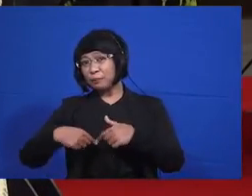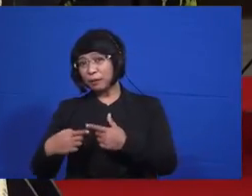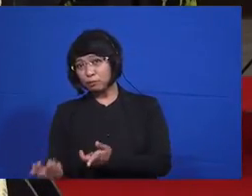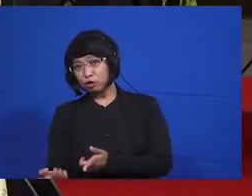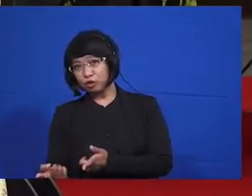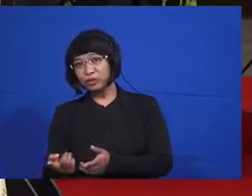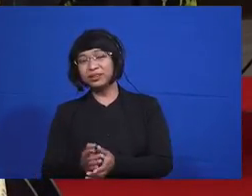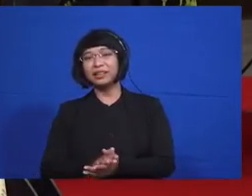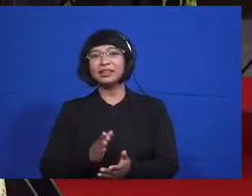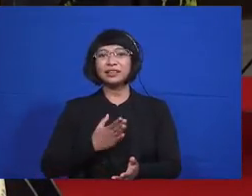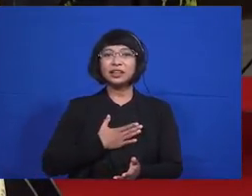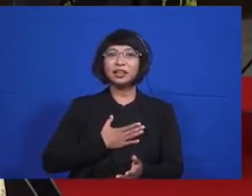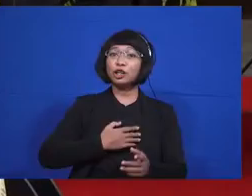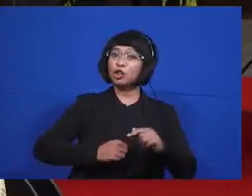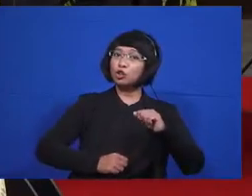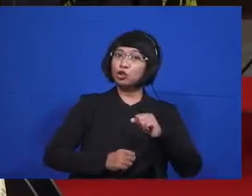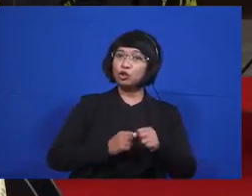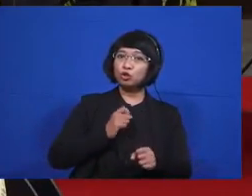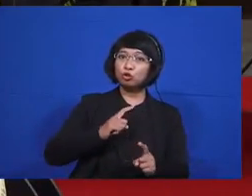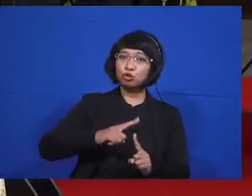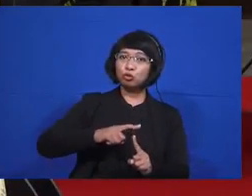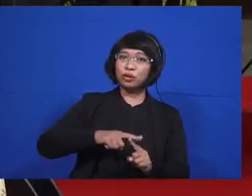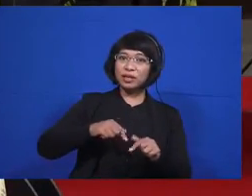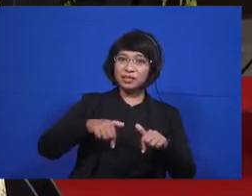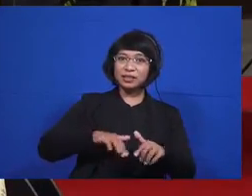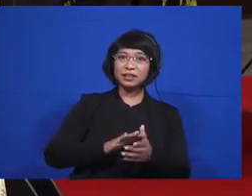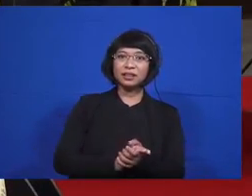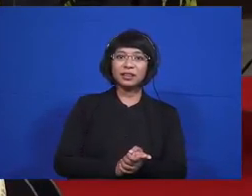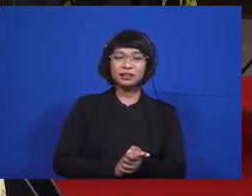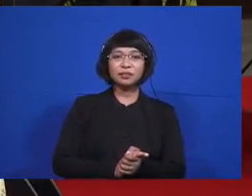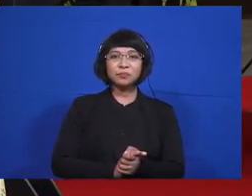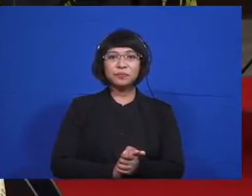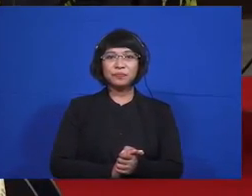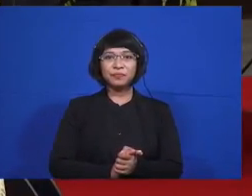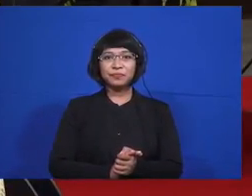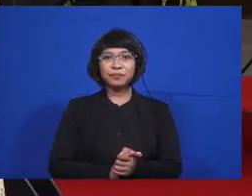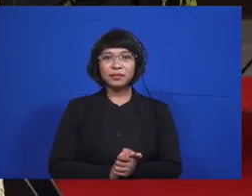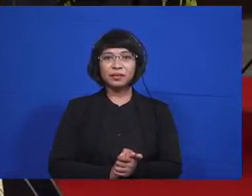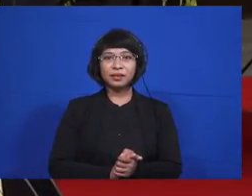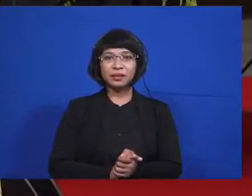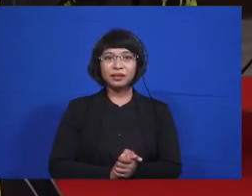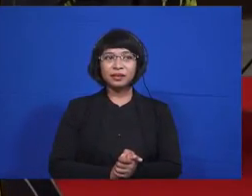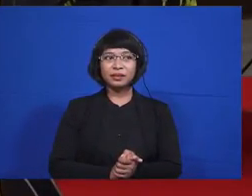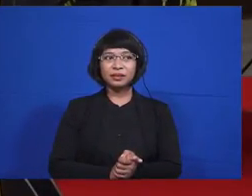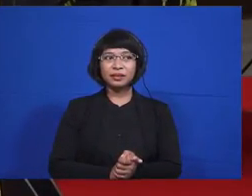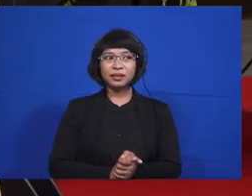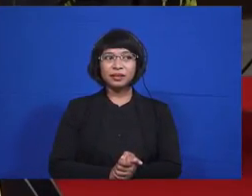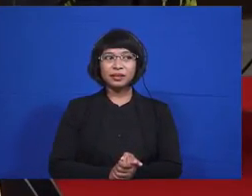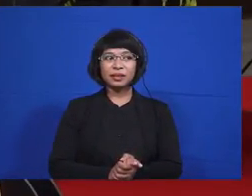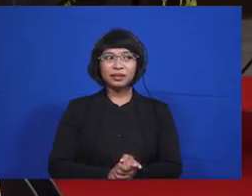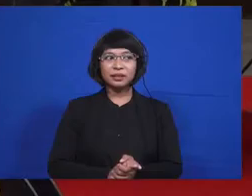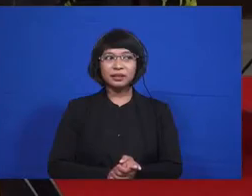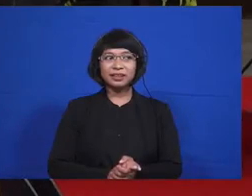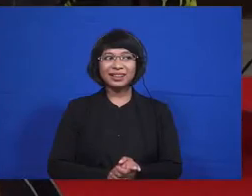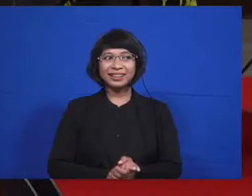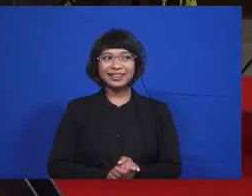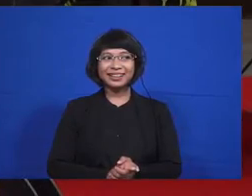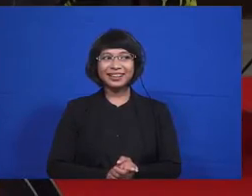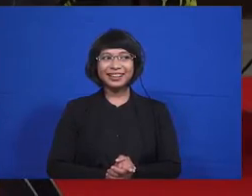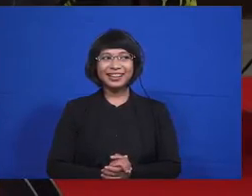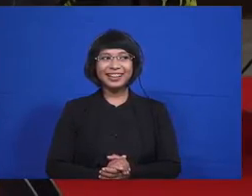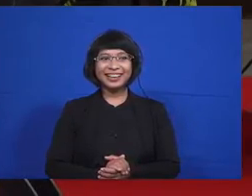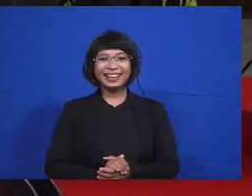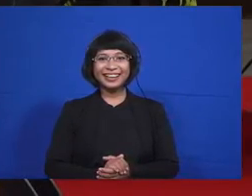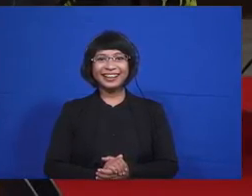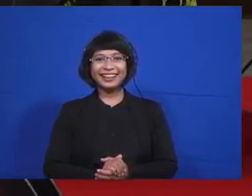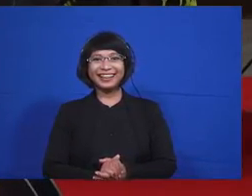ditugaskan kepada saya itu juga sudah di bawah kendali dari pihak keuskupan. Berarti saya harus baca data dulu